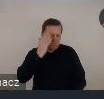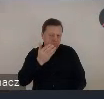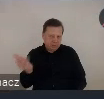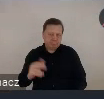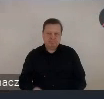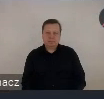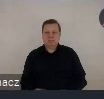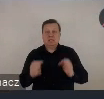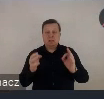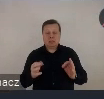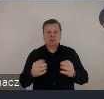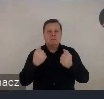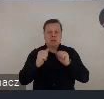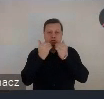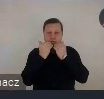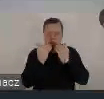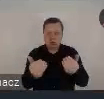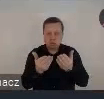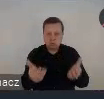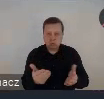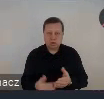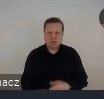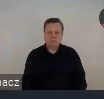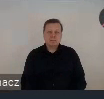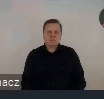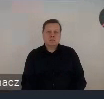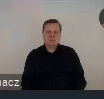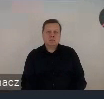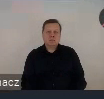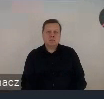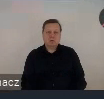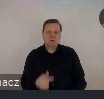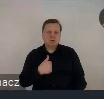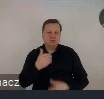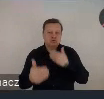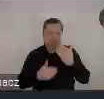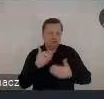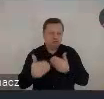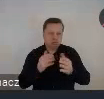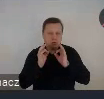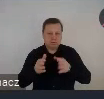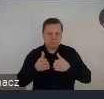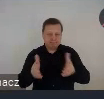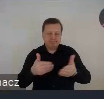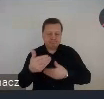bardzo dziękuję Państwu za uwagę i życzę powodzenia